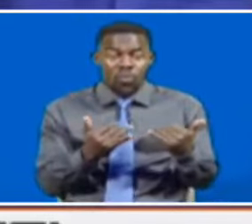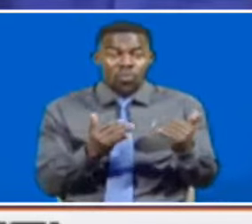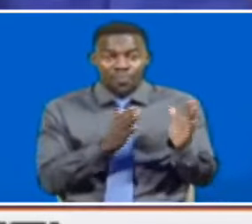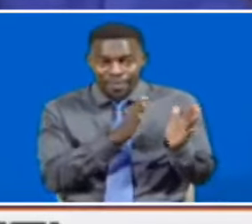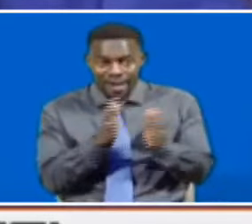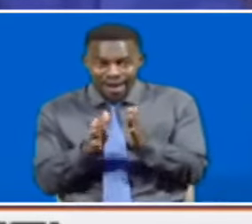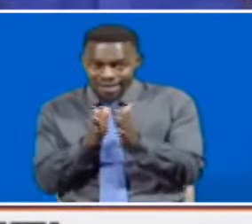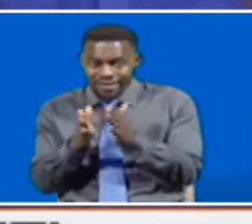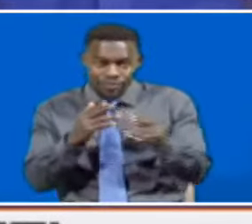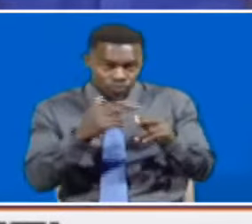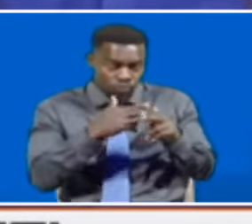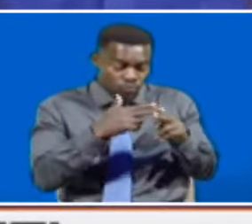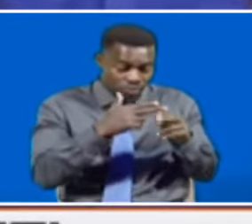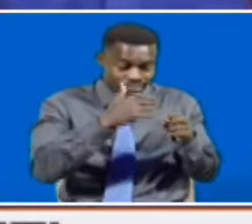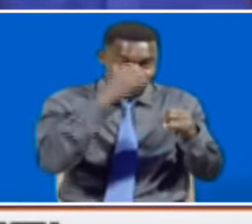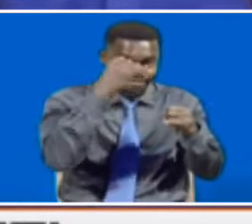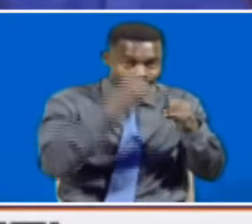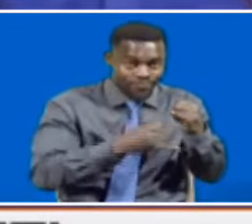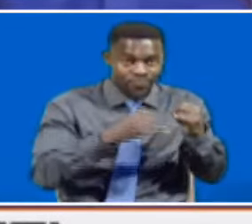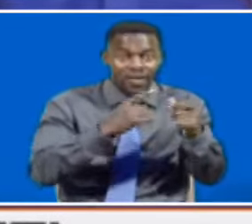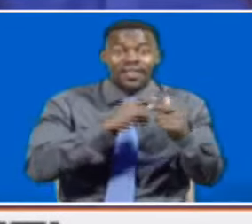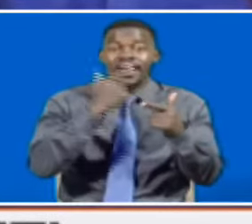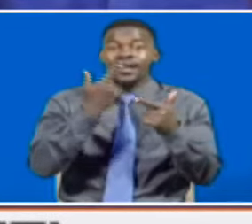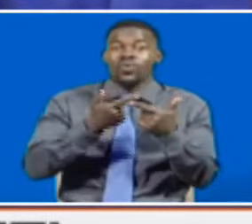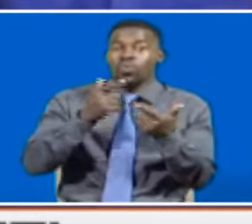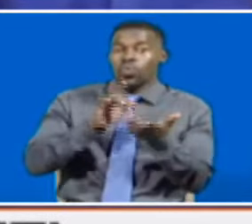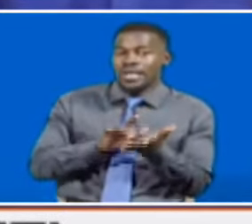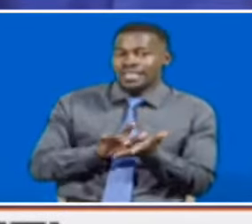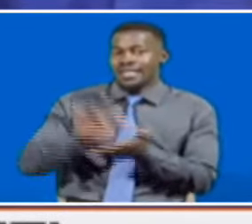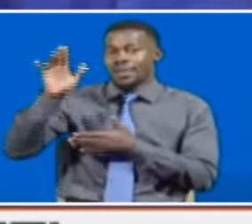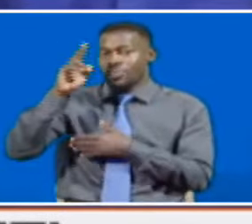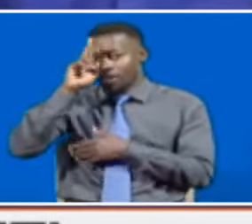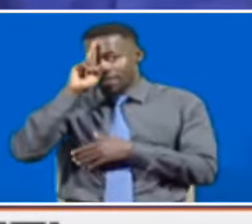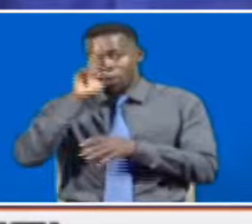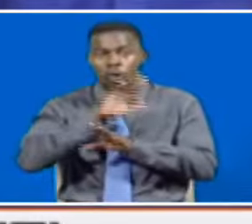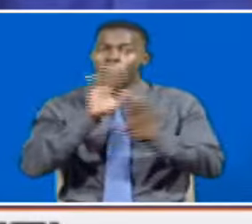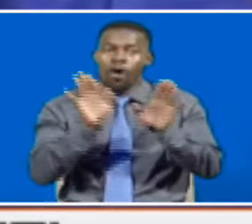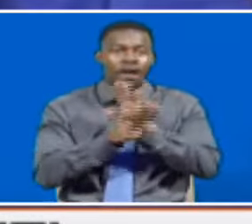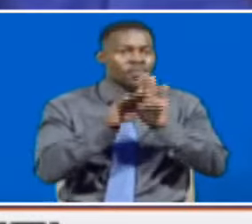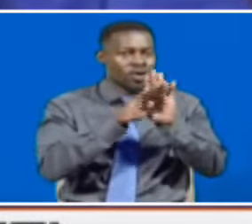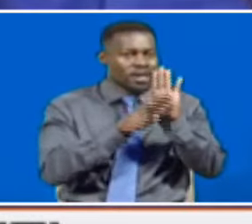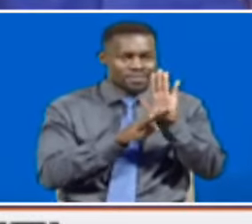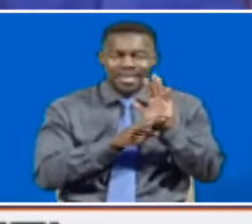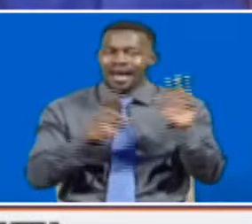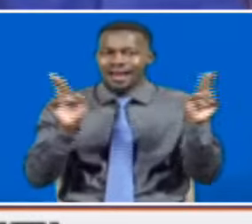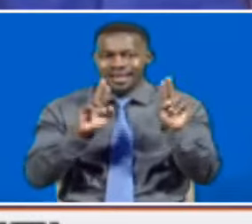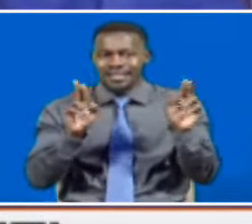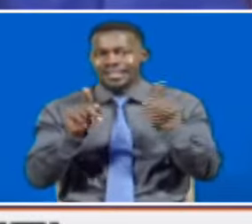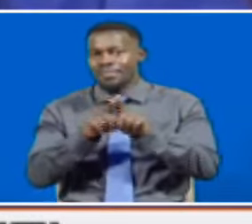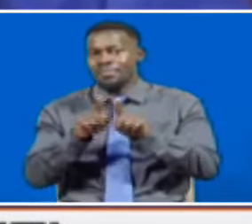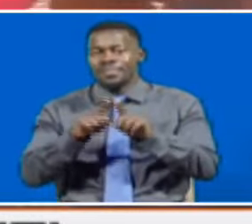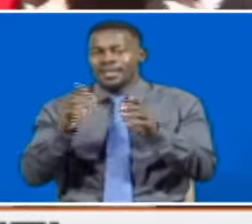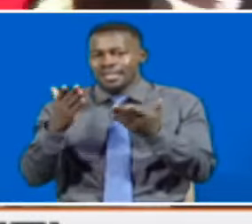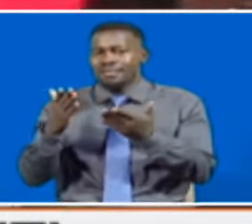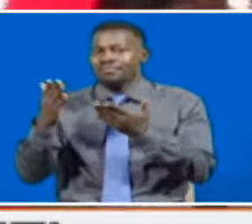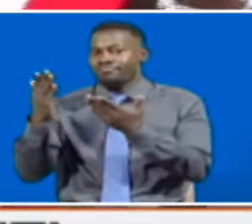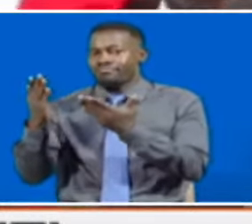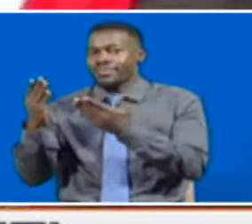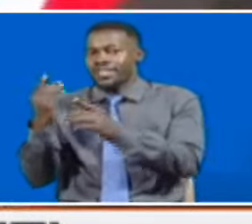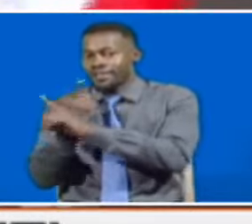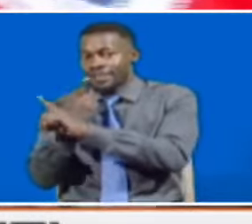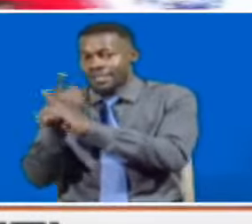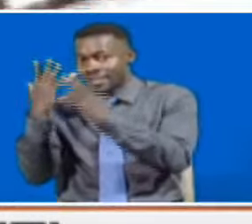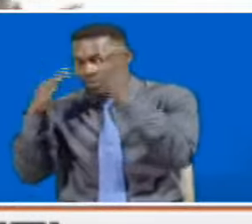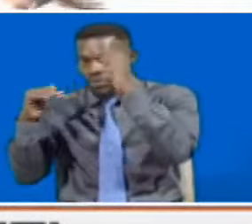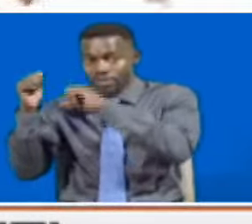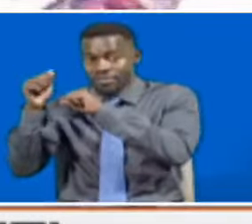stage. All the other programs are in place, including the status of forces agreement. Wakuu wa